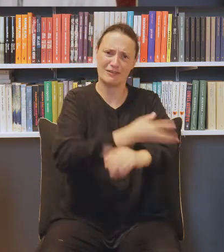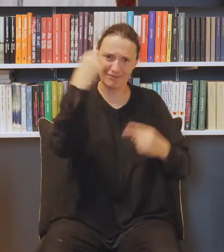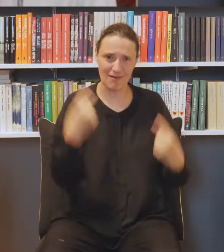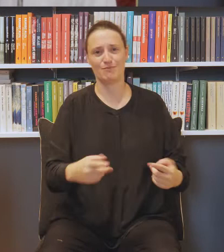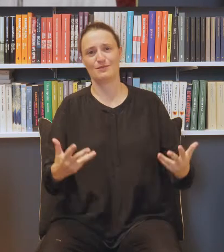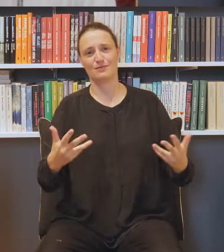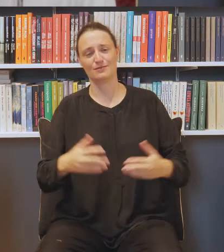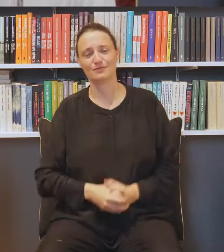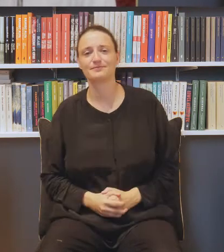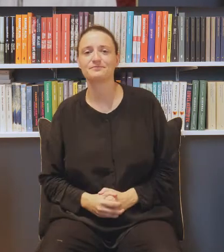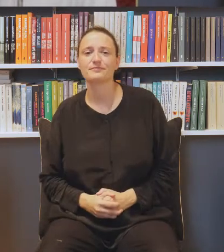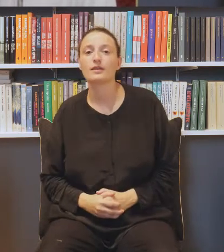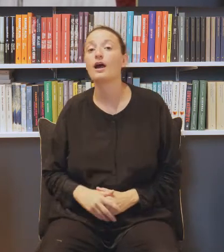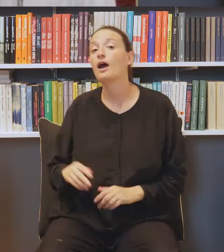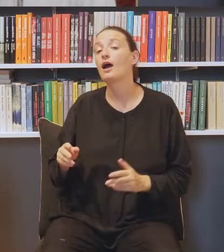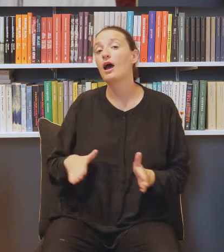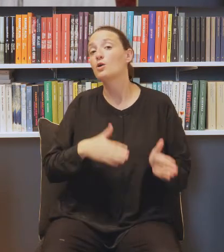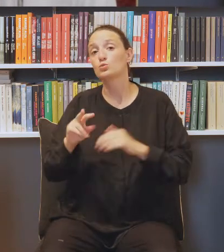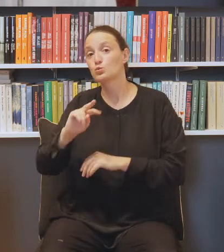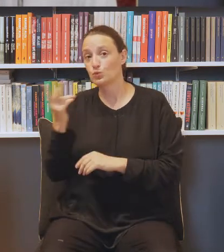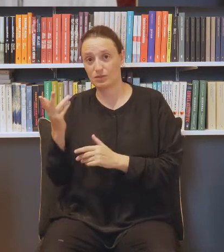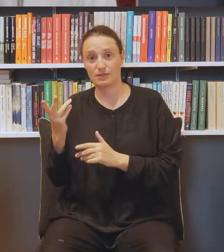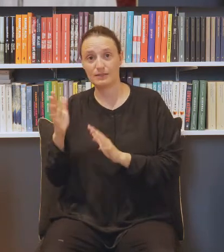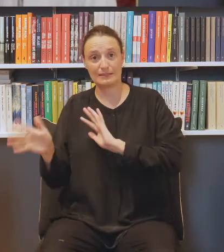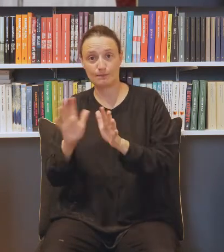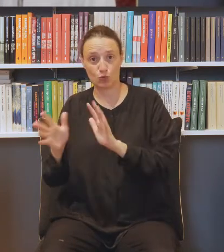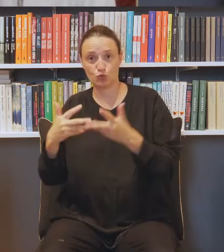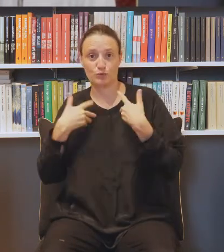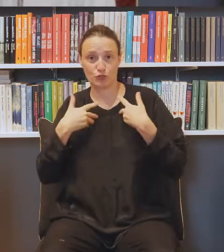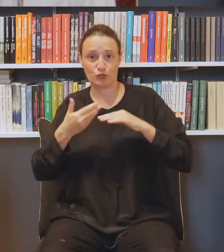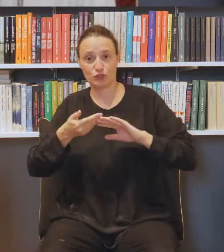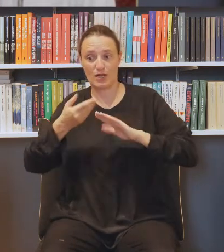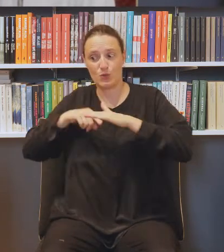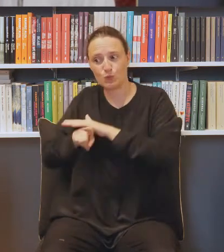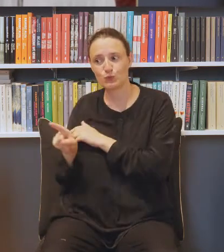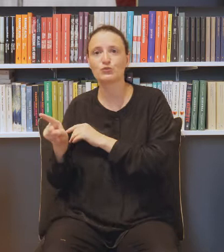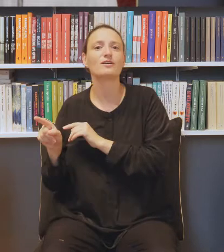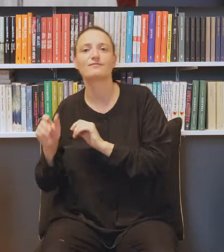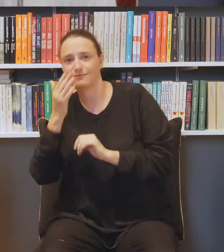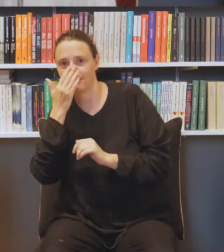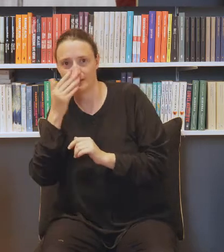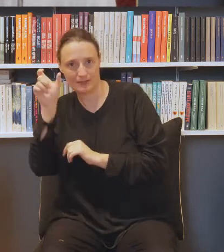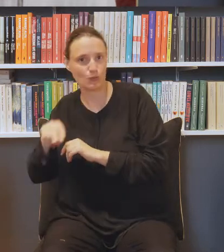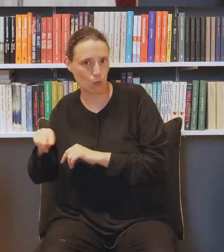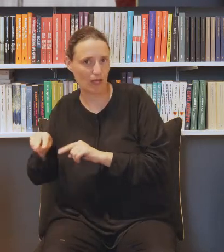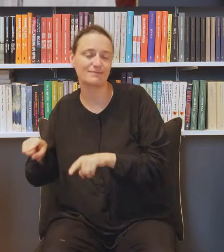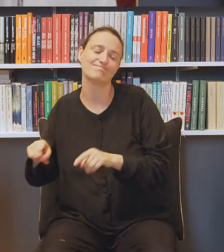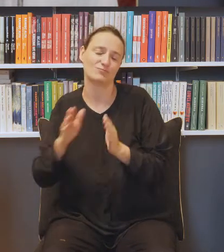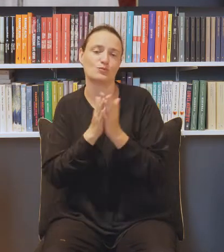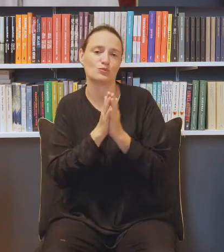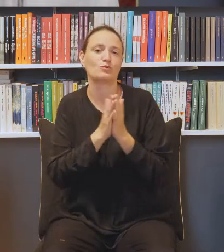Inną odskocznią dla głównej bohaterki są książki. Jak mówi, czyta wszystko, co wpadnie jej w ręce, chociaż